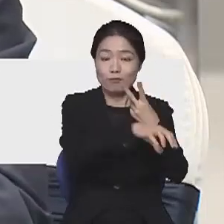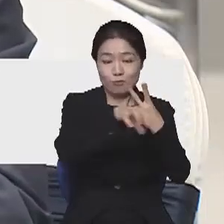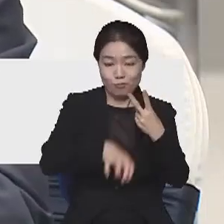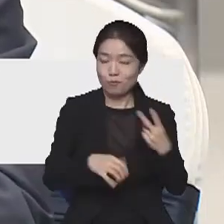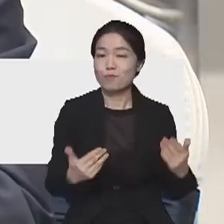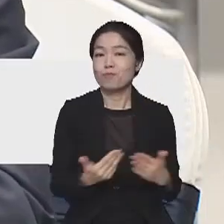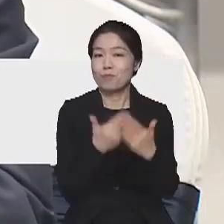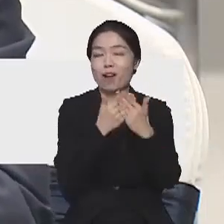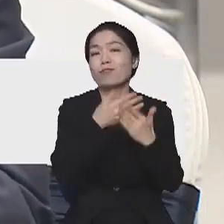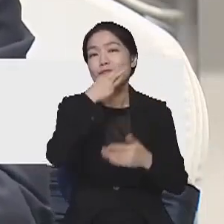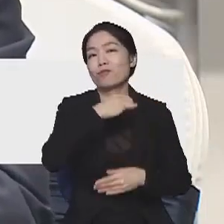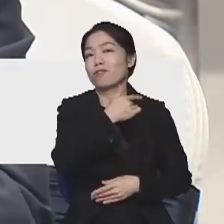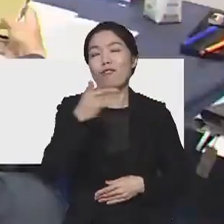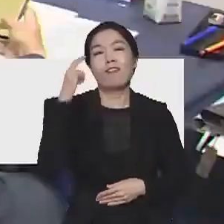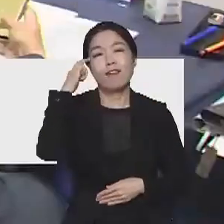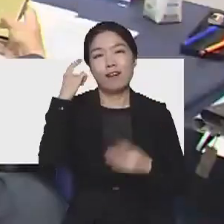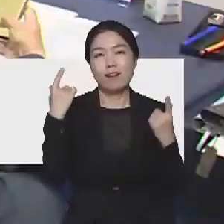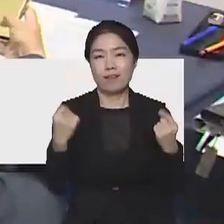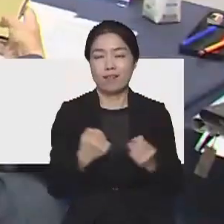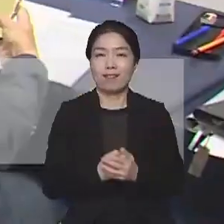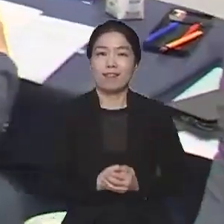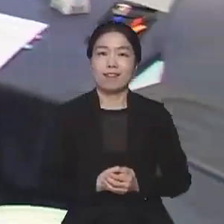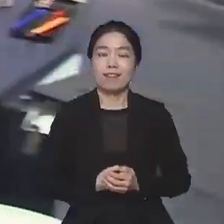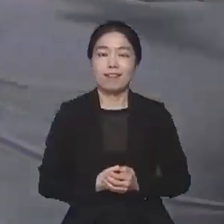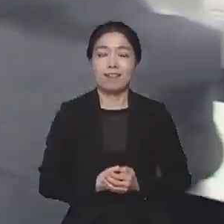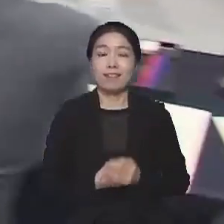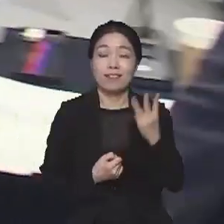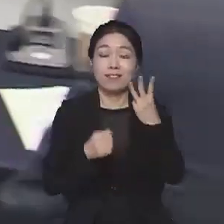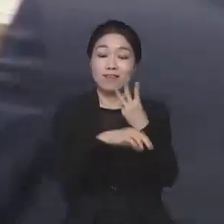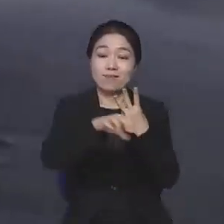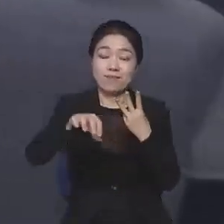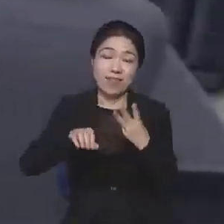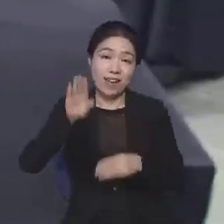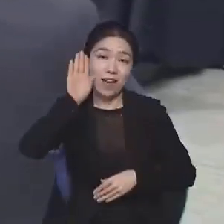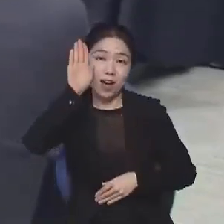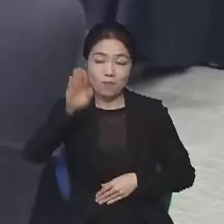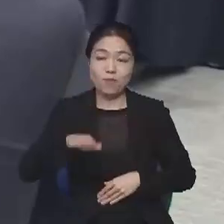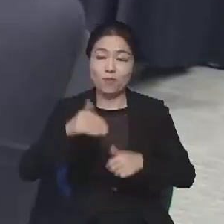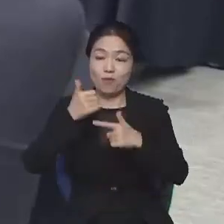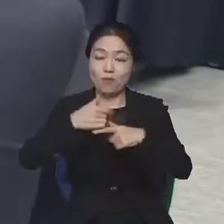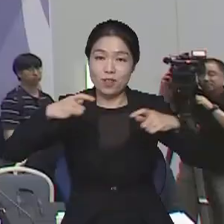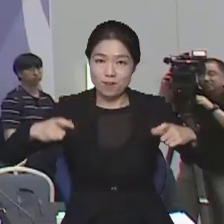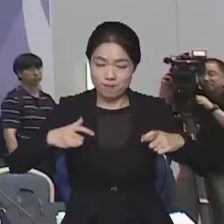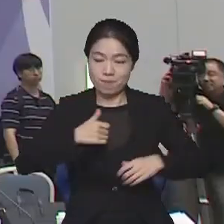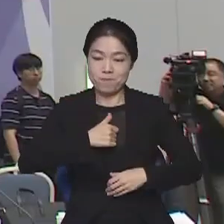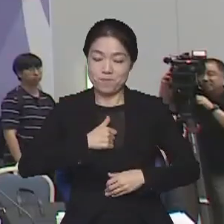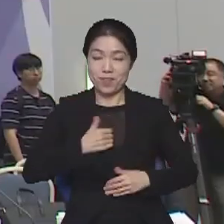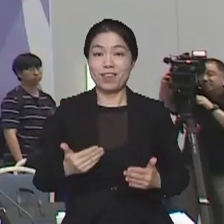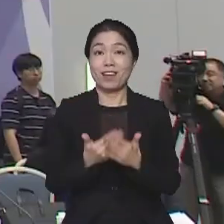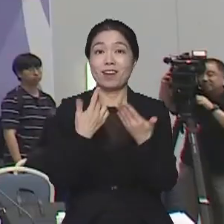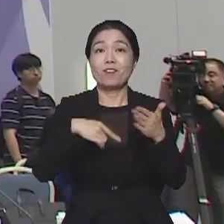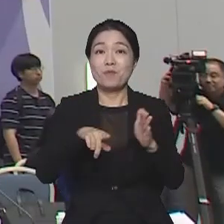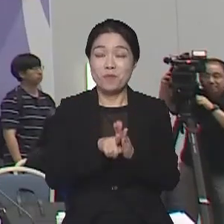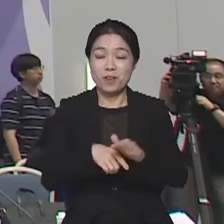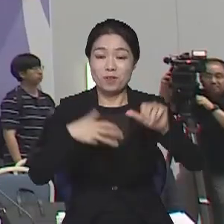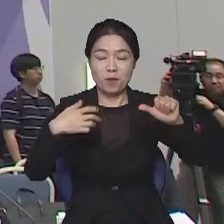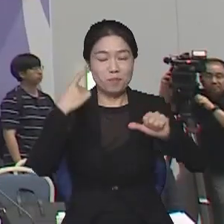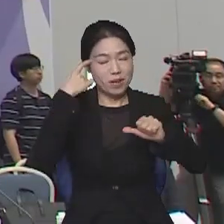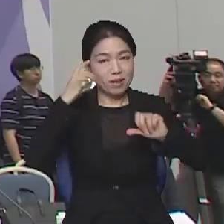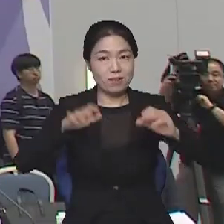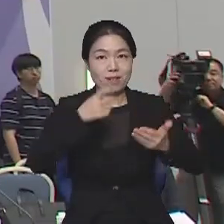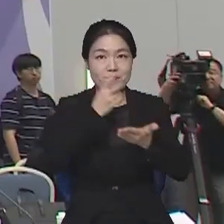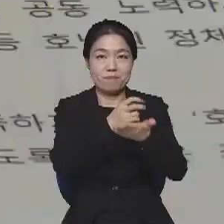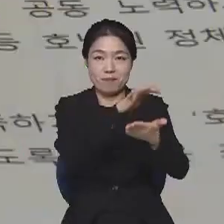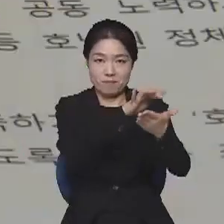발전에도 크게 도움이 된다 이렇게 생각합니다. 세계시도는 향후 호남권 정체성 확립을 위한 5.18 정신